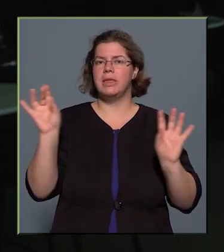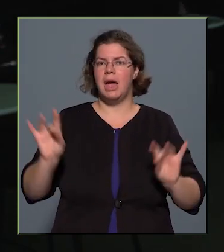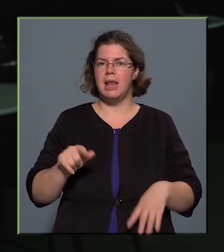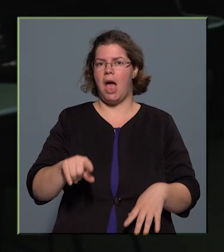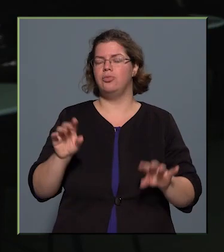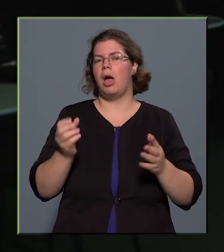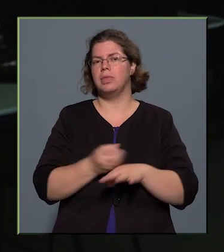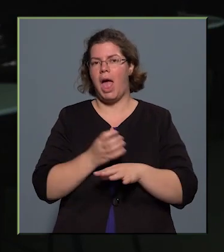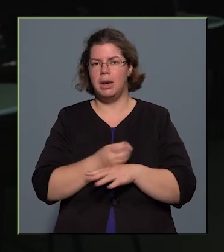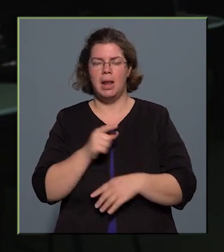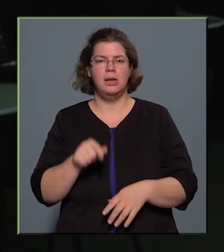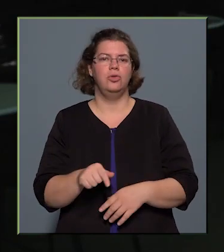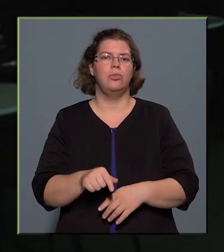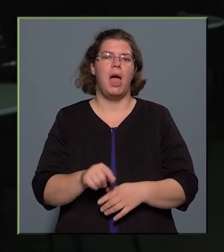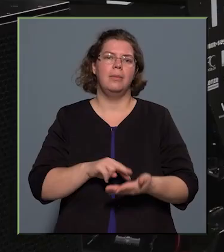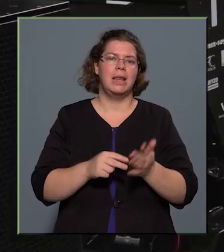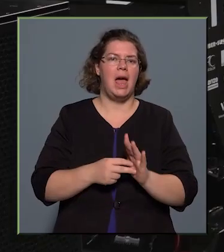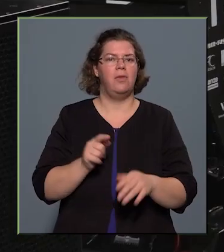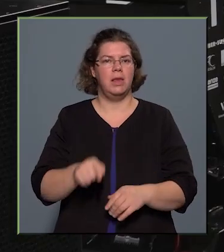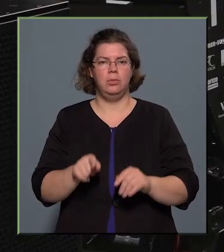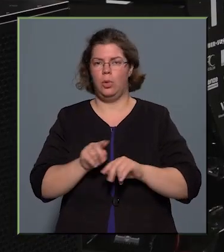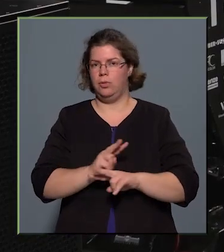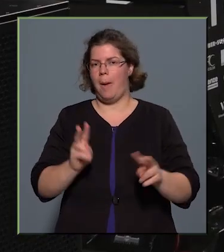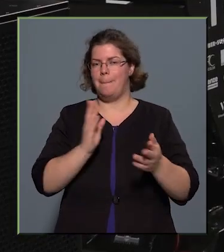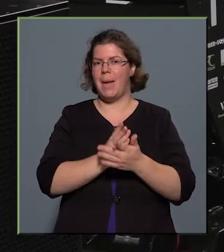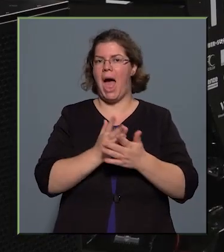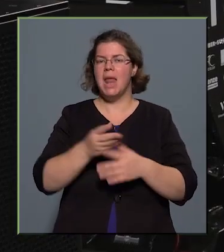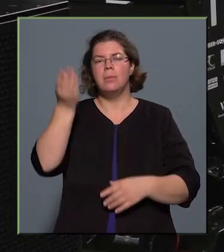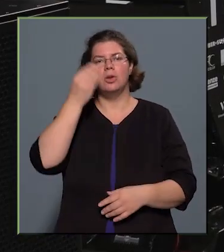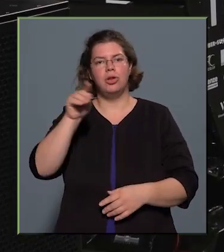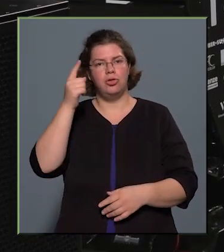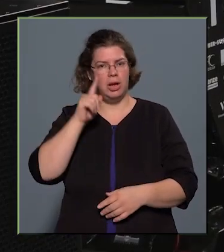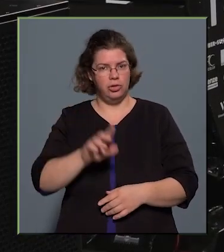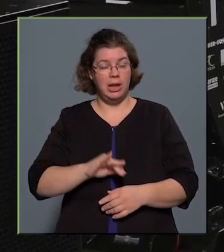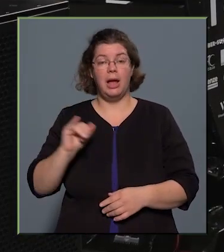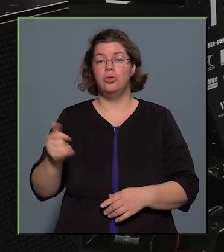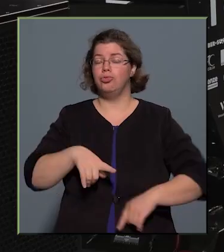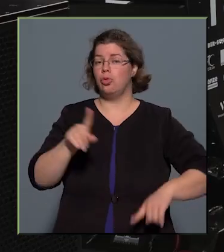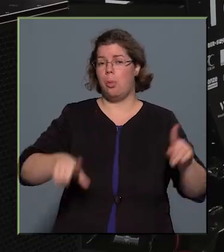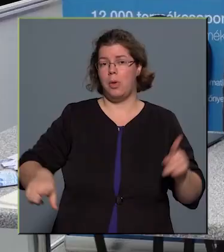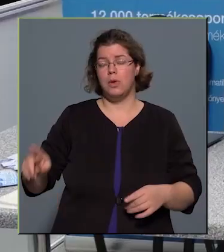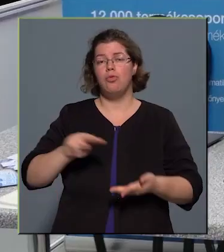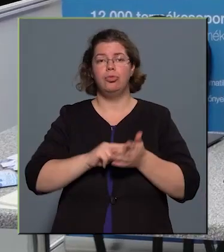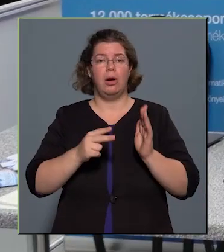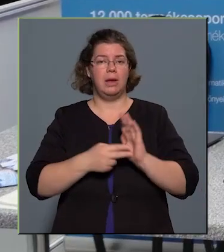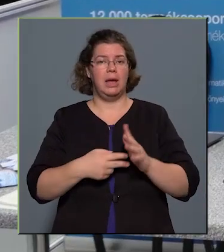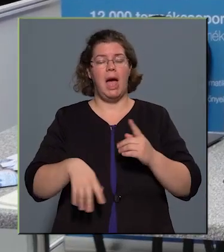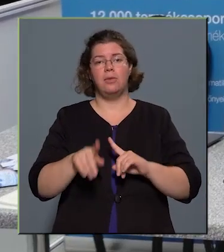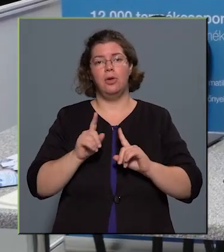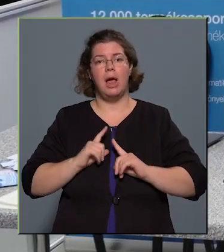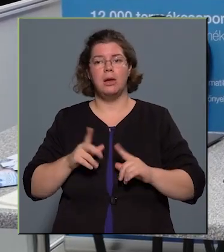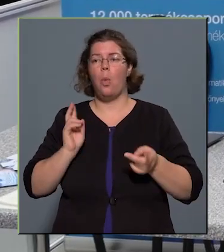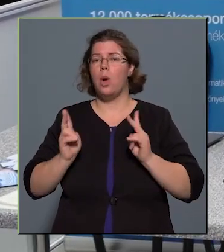termelésben, mind a tervezésben ott van már a mesterséges intelligencia, és különböző stratégiákat is felállítanak, hogy hogyan lehet